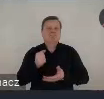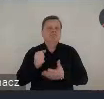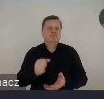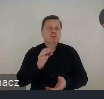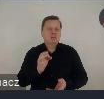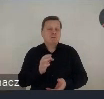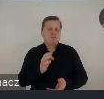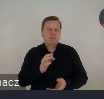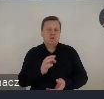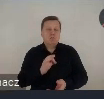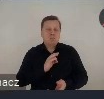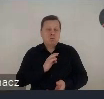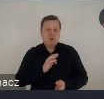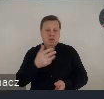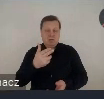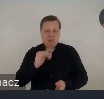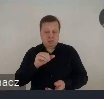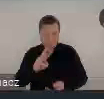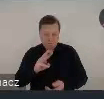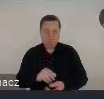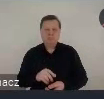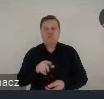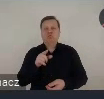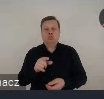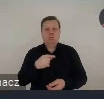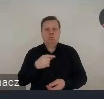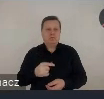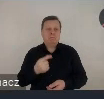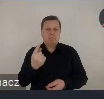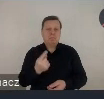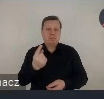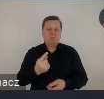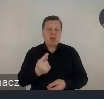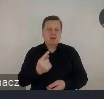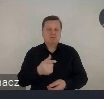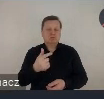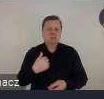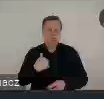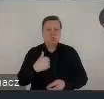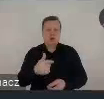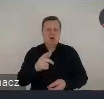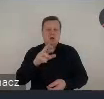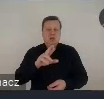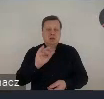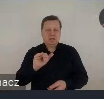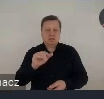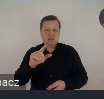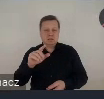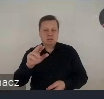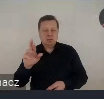Narodowy Instytut Wolności, w tym również pierwszej edycji programu Polski Inkubator Rzemiosła.